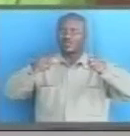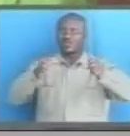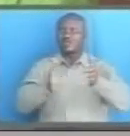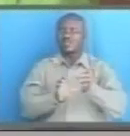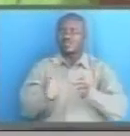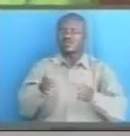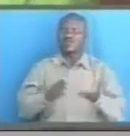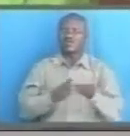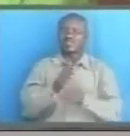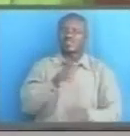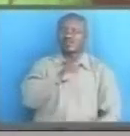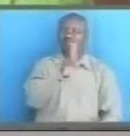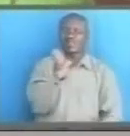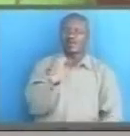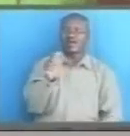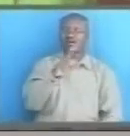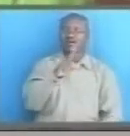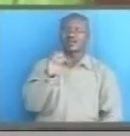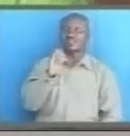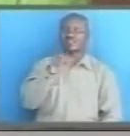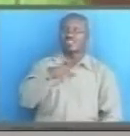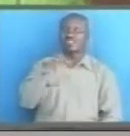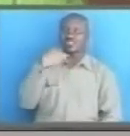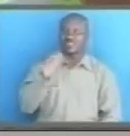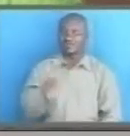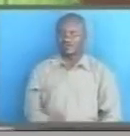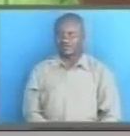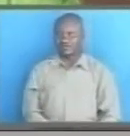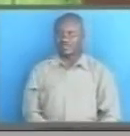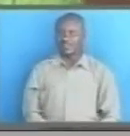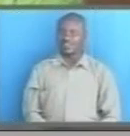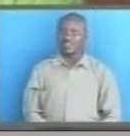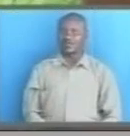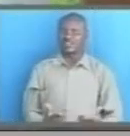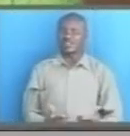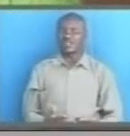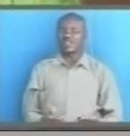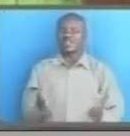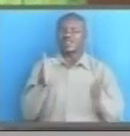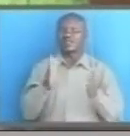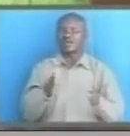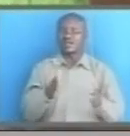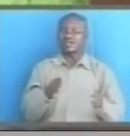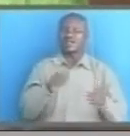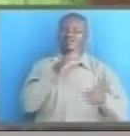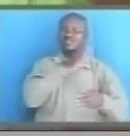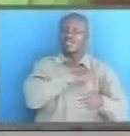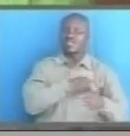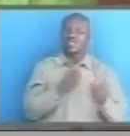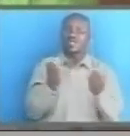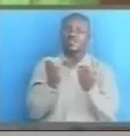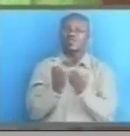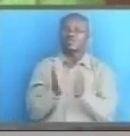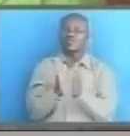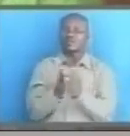hazina idara zote kwa mfano idara ya mdhibiti na mkaguzi mkuu wa saabu za serikali inajipangia mishahara inaomba Kibali tume